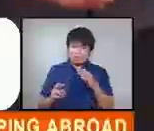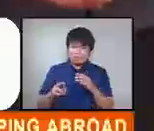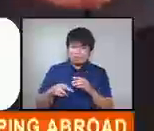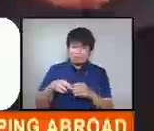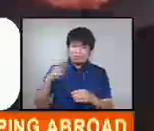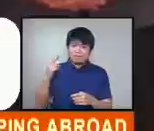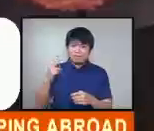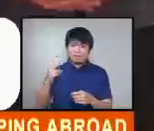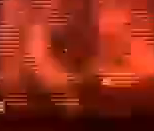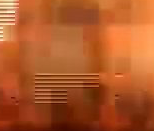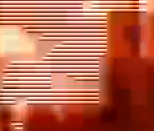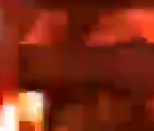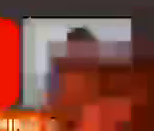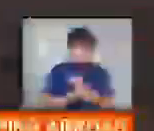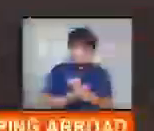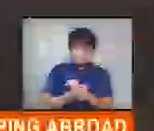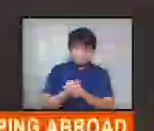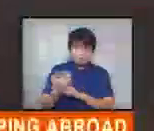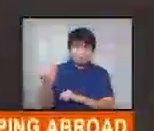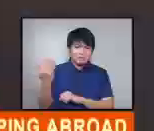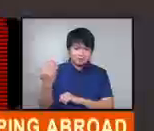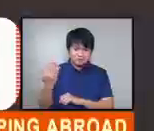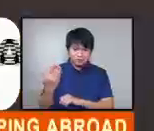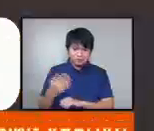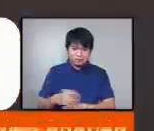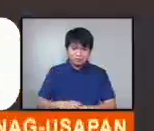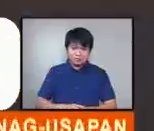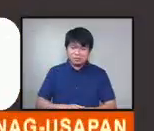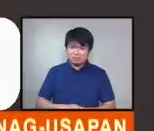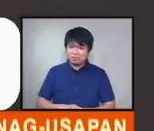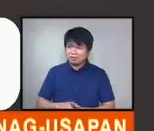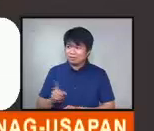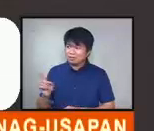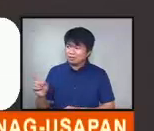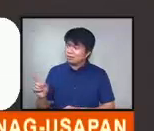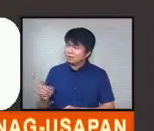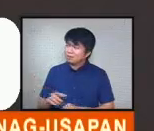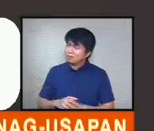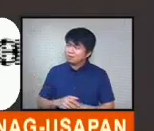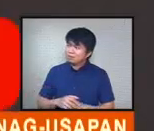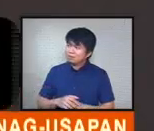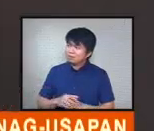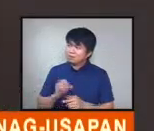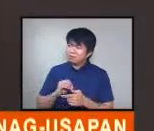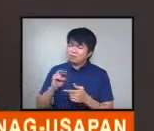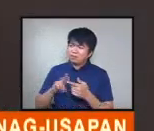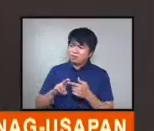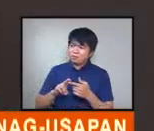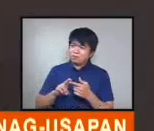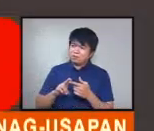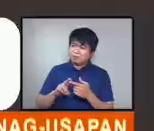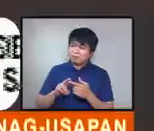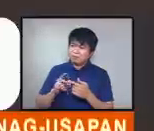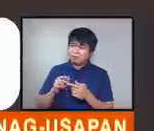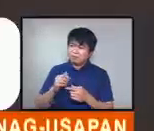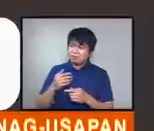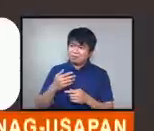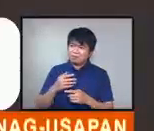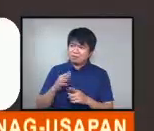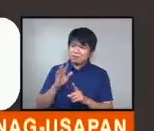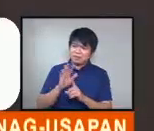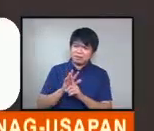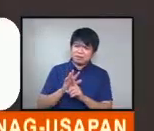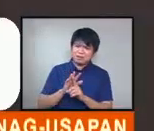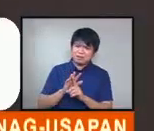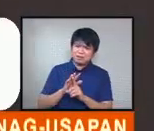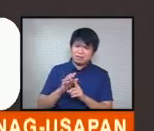ng showbiz. Para magkakit kami ng tao na hindi mo nakilala or hindi ka nakilala. Kumbaga, I don't